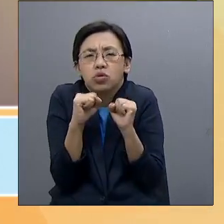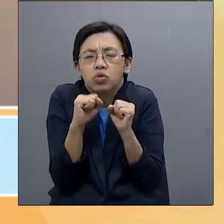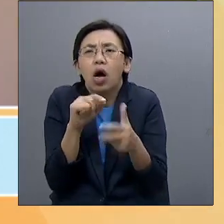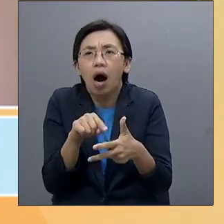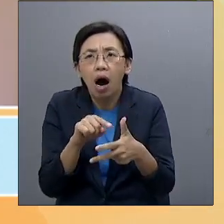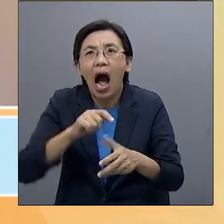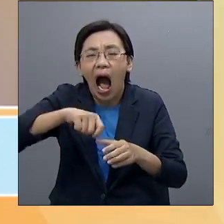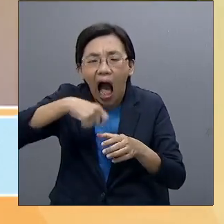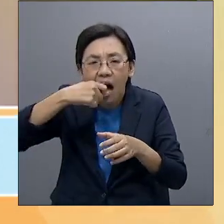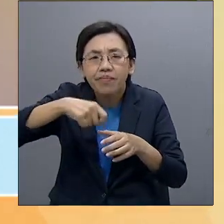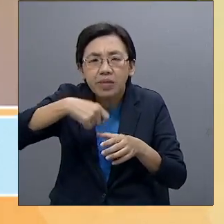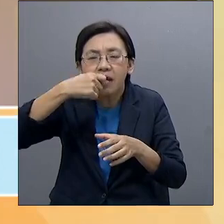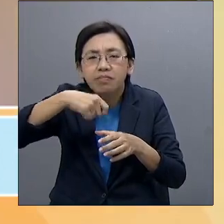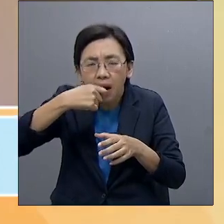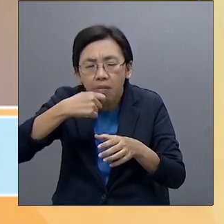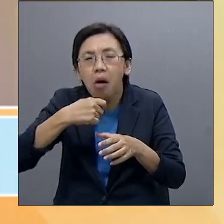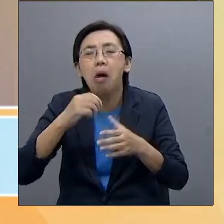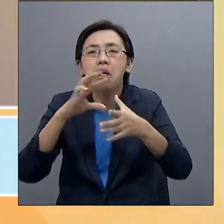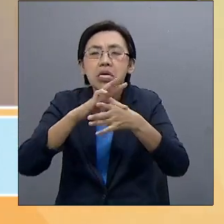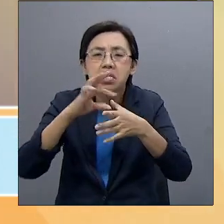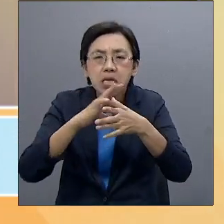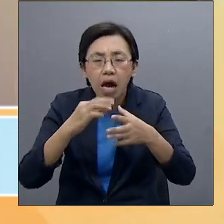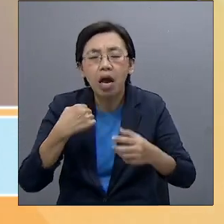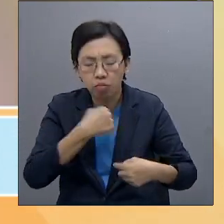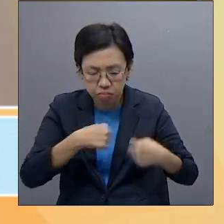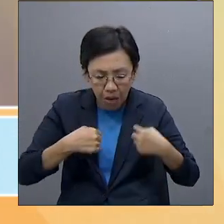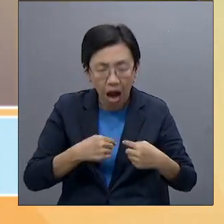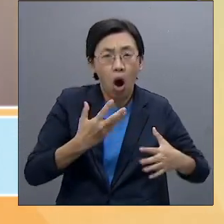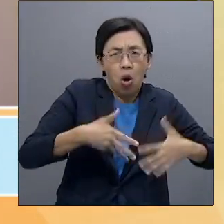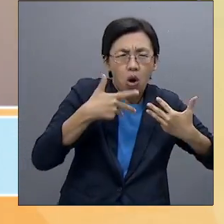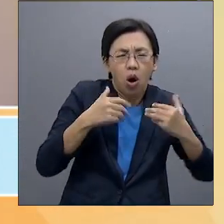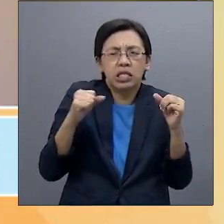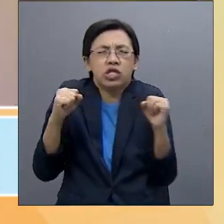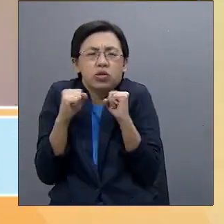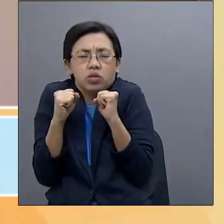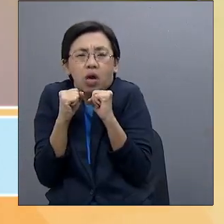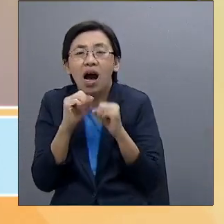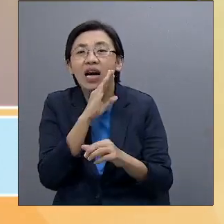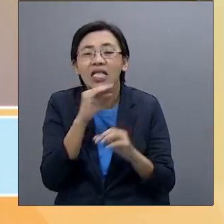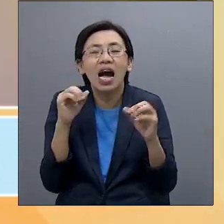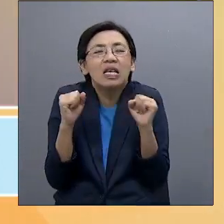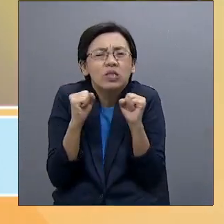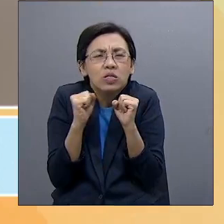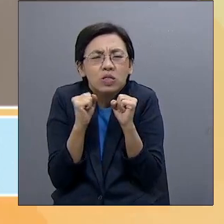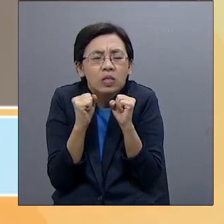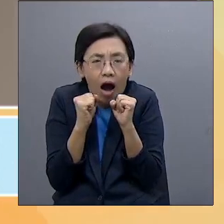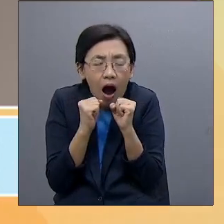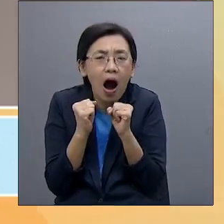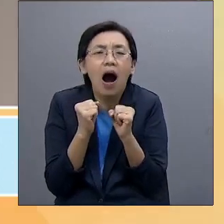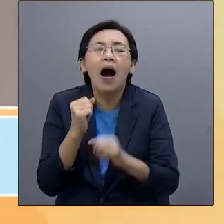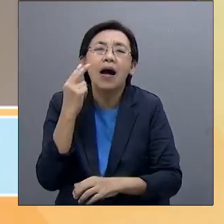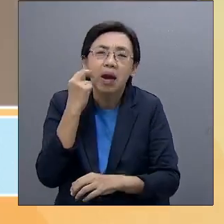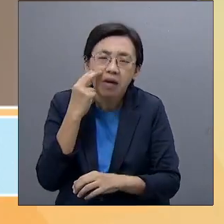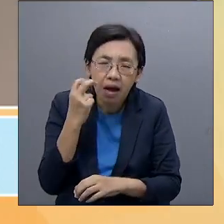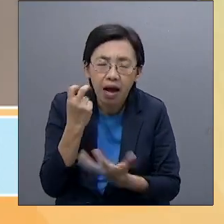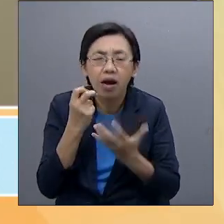เสียหายต่อเนื้อเยื่อต่อร่างกายคนได้ไม่แพ้ความร้อนนะฮะอาจจะเคยได้ยินคำว่าน้ำแข็งกัดหิมะกัดอะไรประมาณเนี้ยนั้นถ้าโดนความเย็นจั